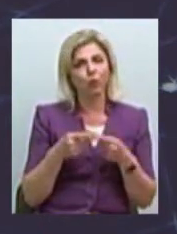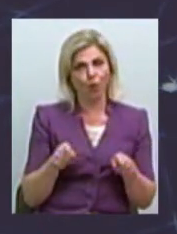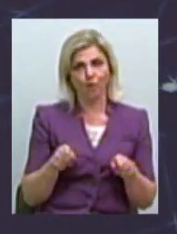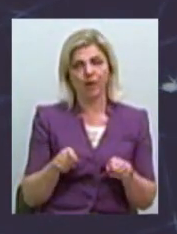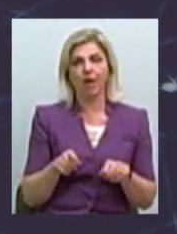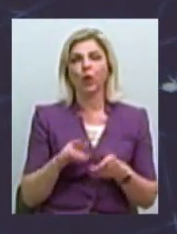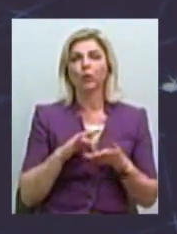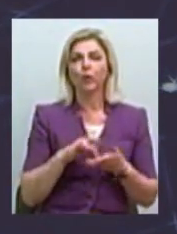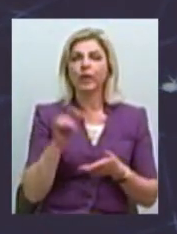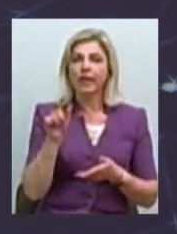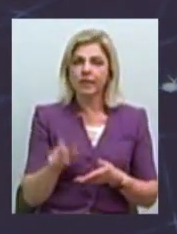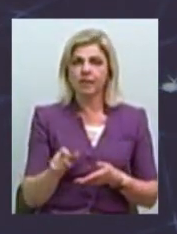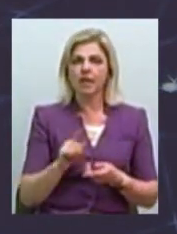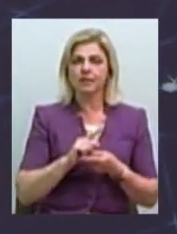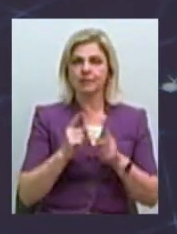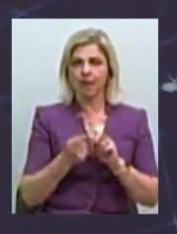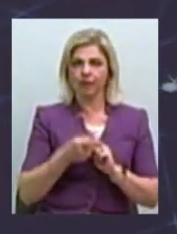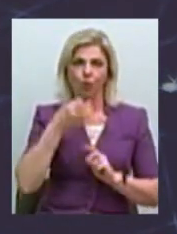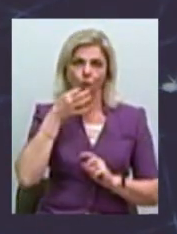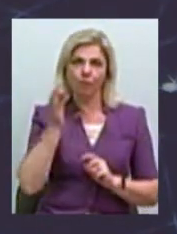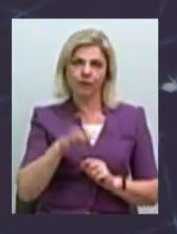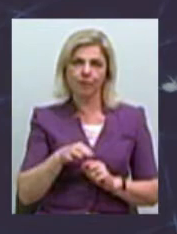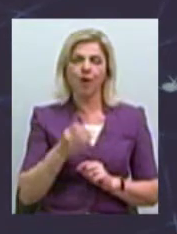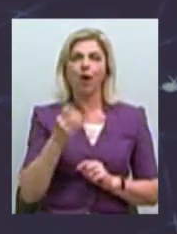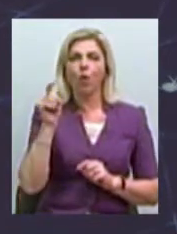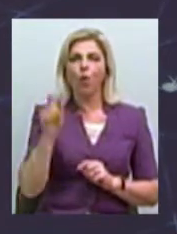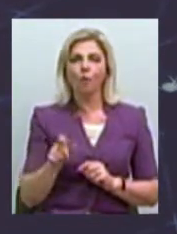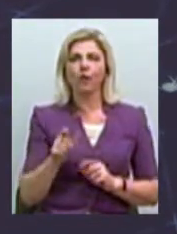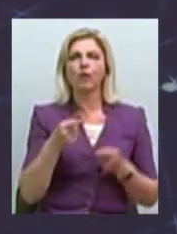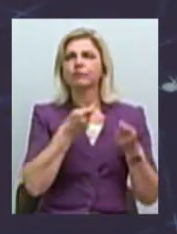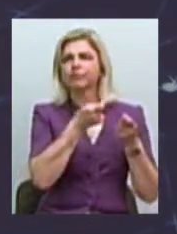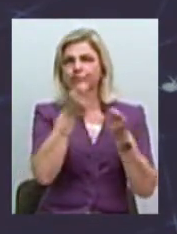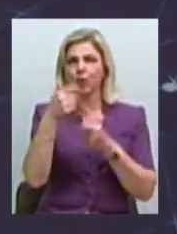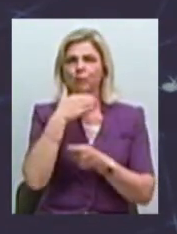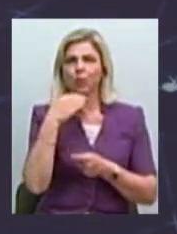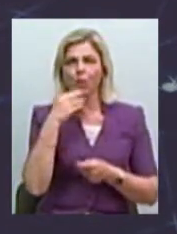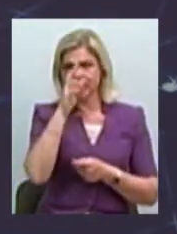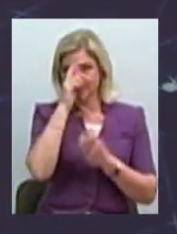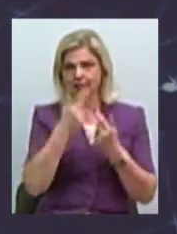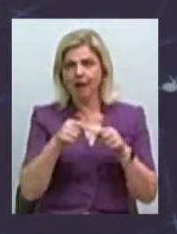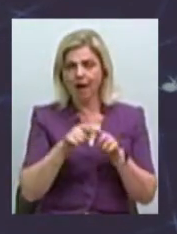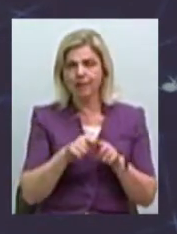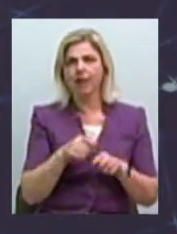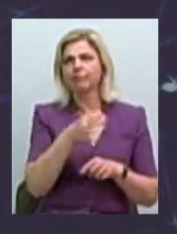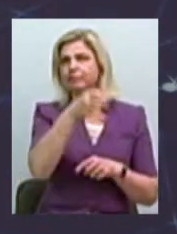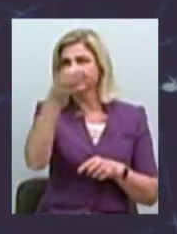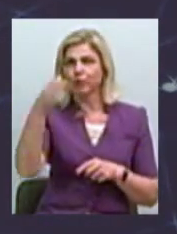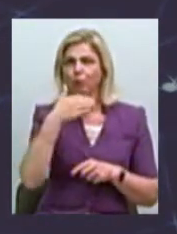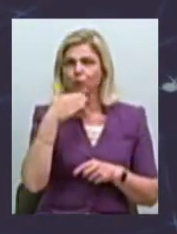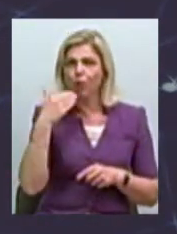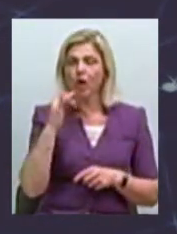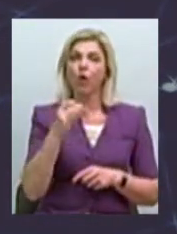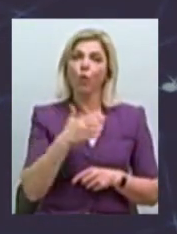То есть турист уже стал опытным, он уже объездил много стран и уже хочет, чтобы и